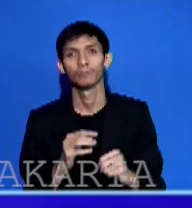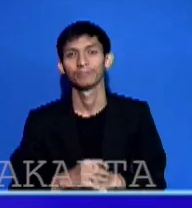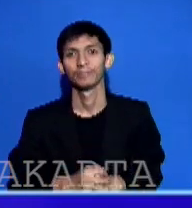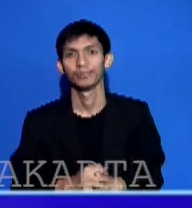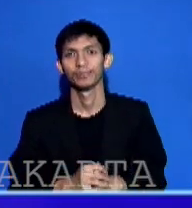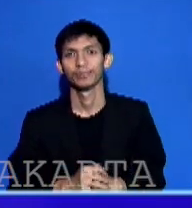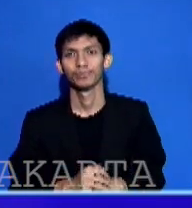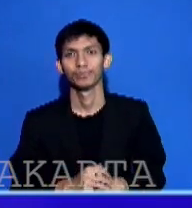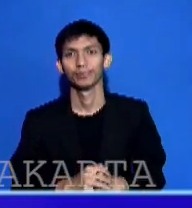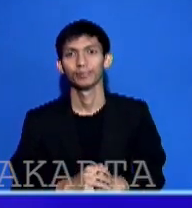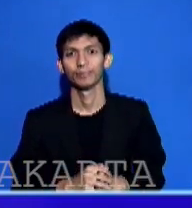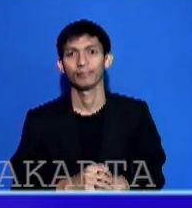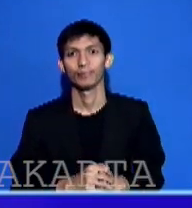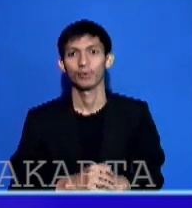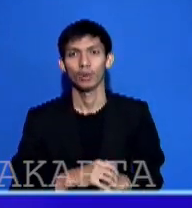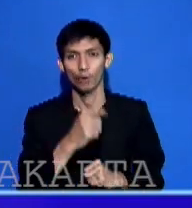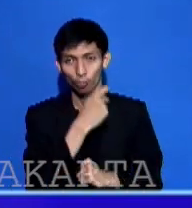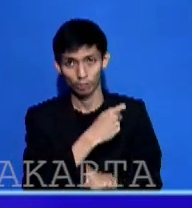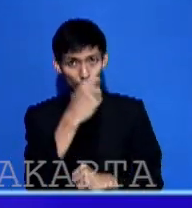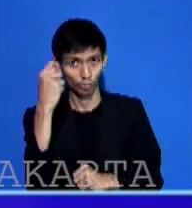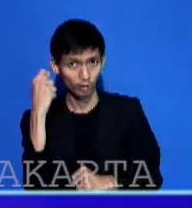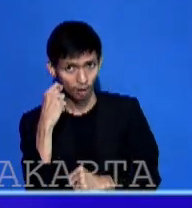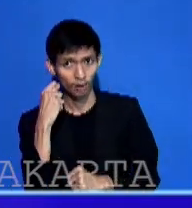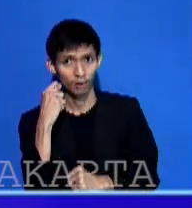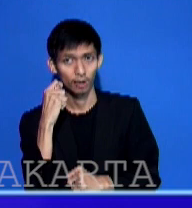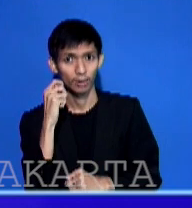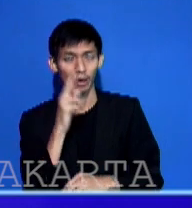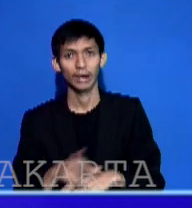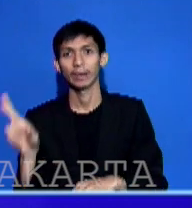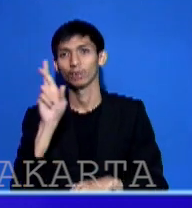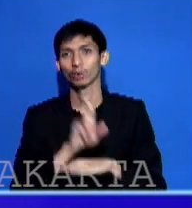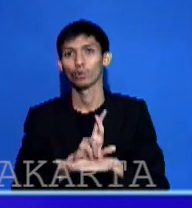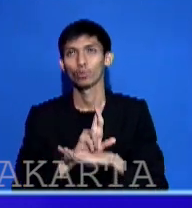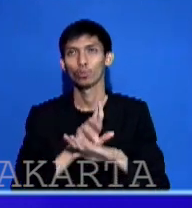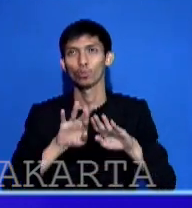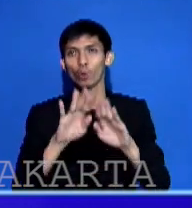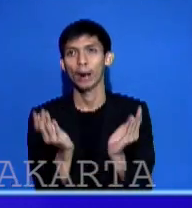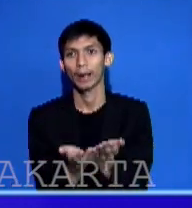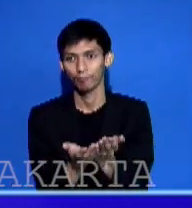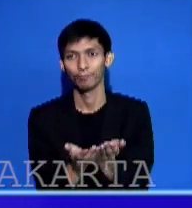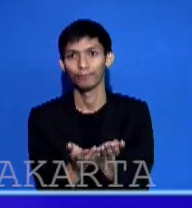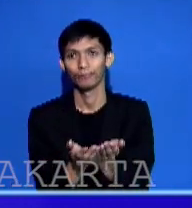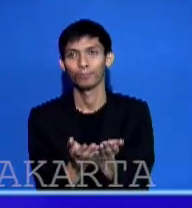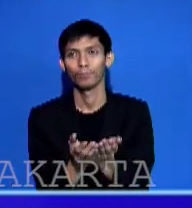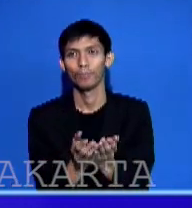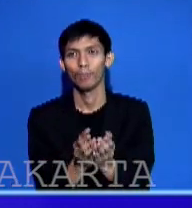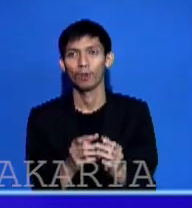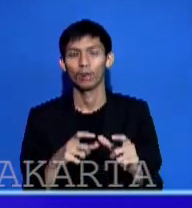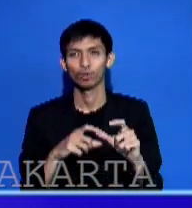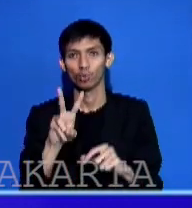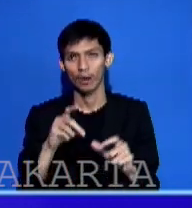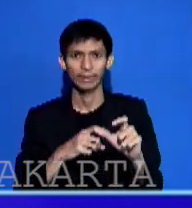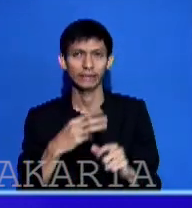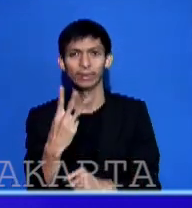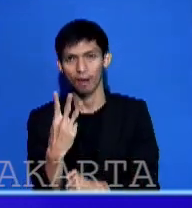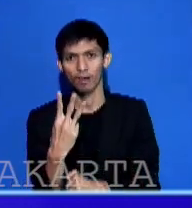Dalam wisuda pasca sarjana, Rektor UGM menyebut masih sedikitnya lulusan S2 dan S3 di Indonesia. Padahal